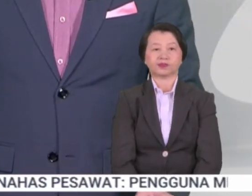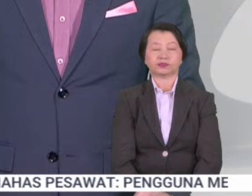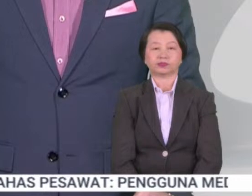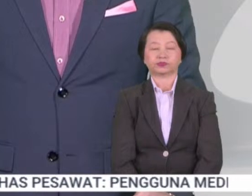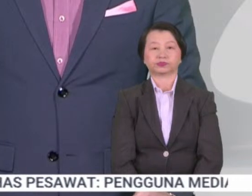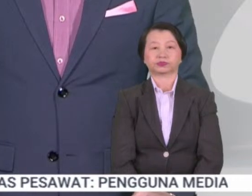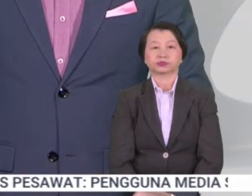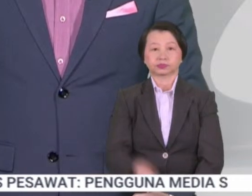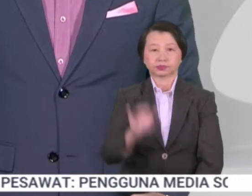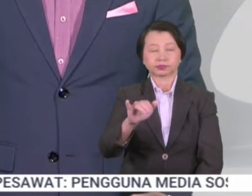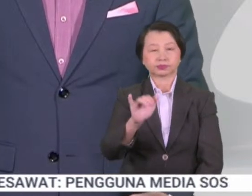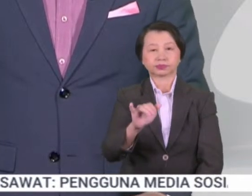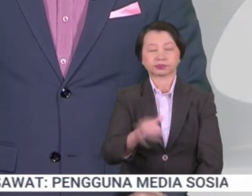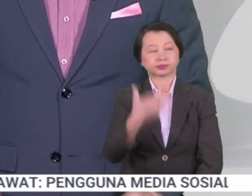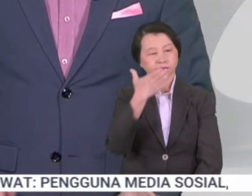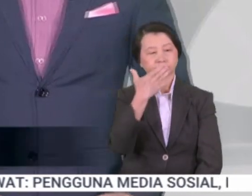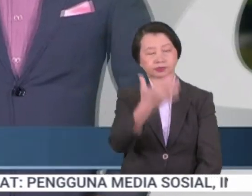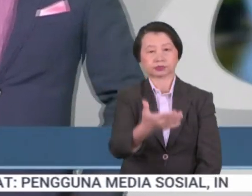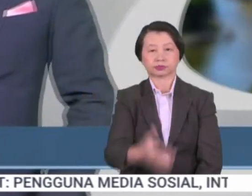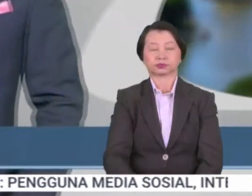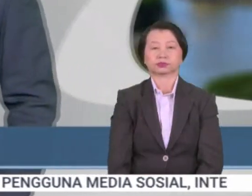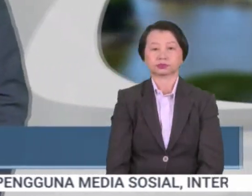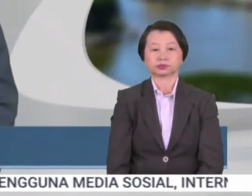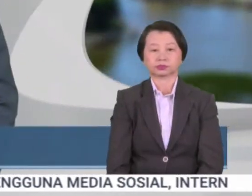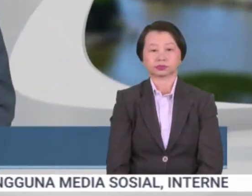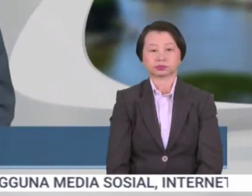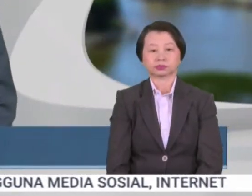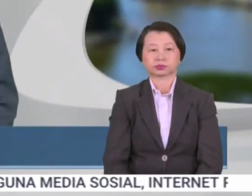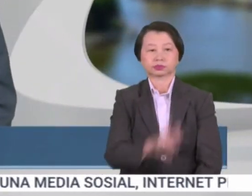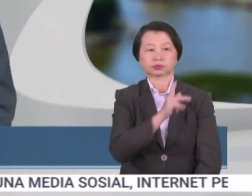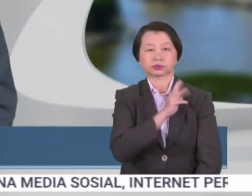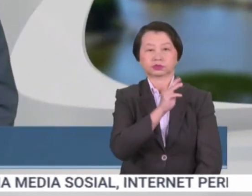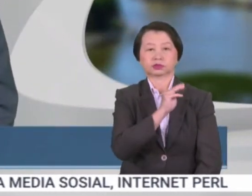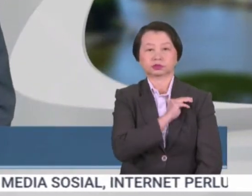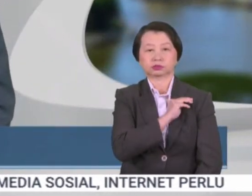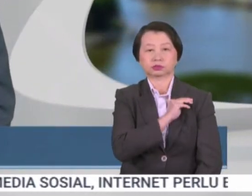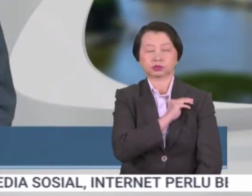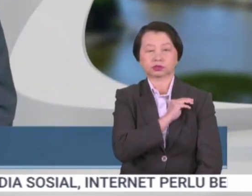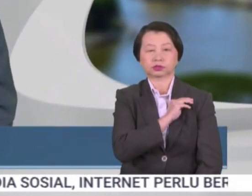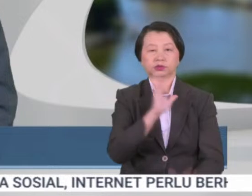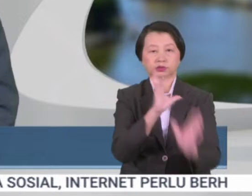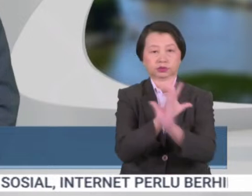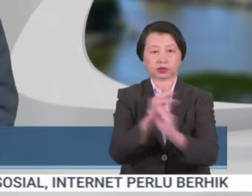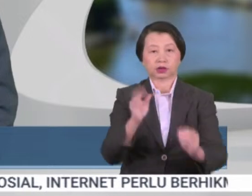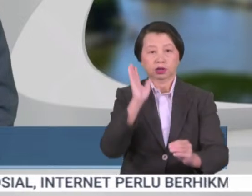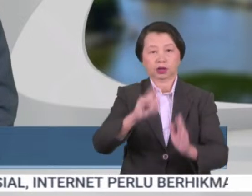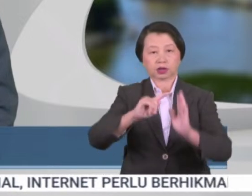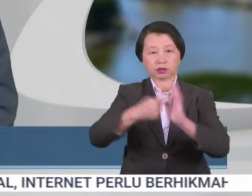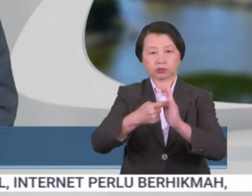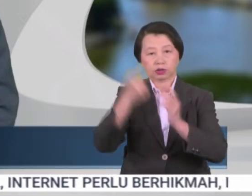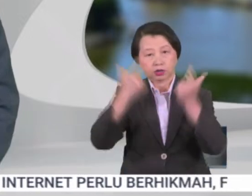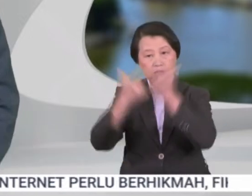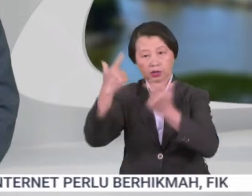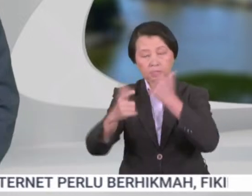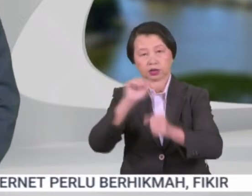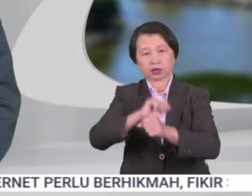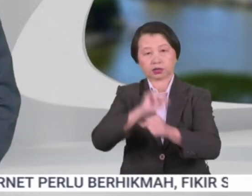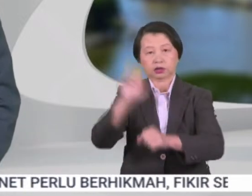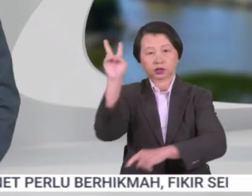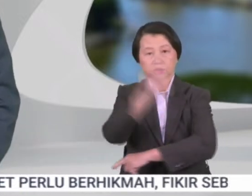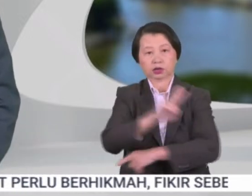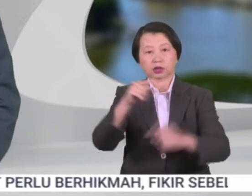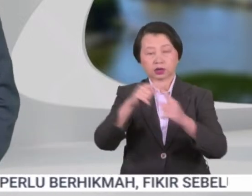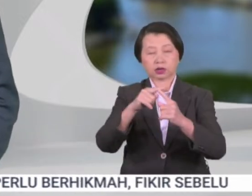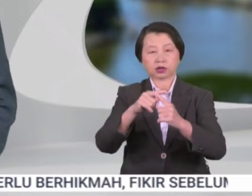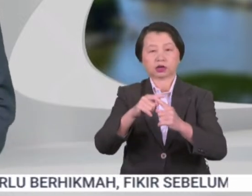silakan ya terima kaseman ser Abang Johari ton openg akan memulakan lawatan kerja dua hari ke